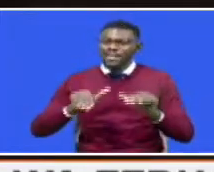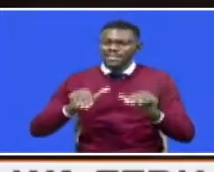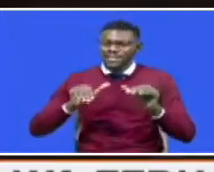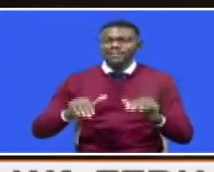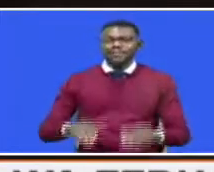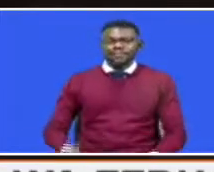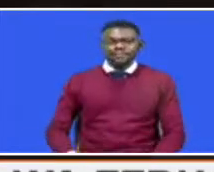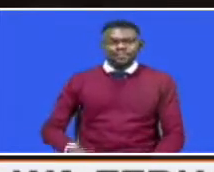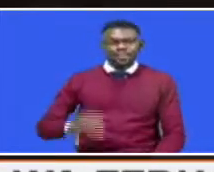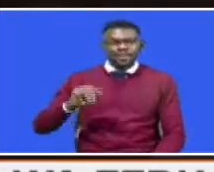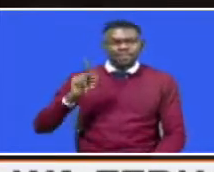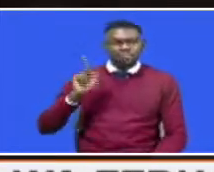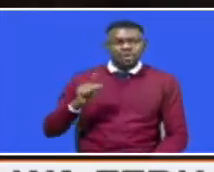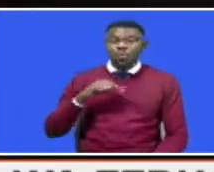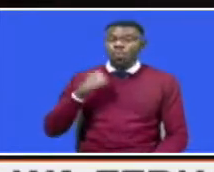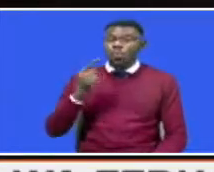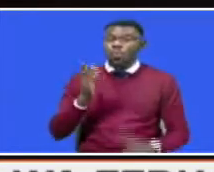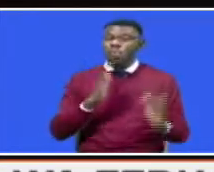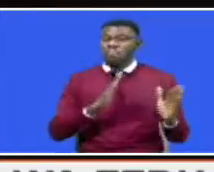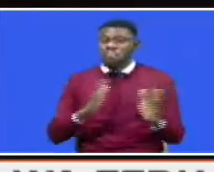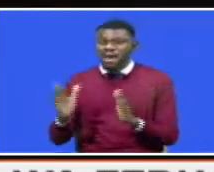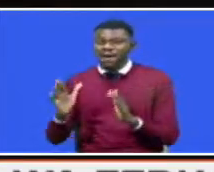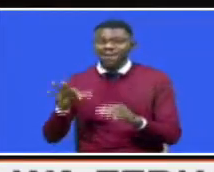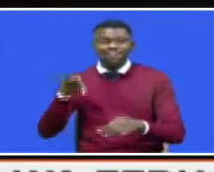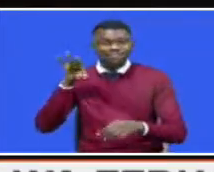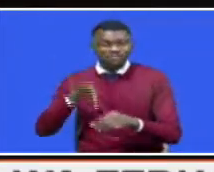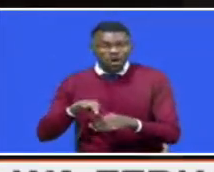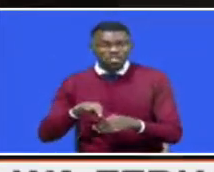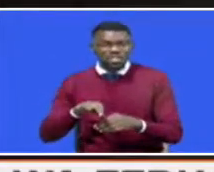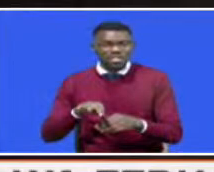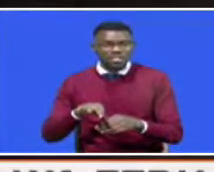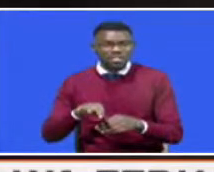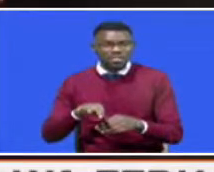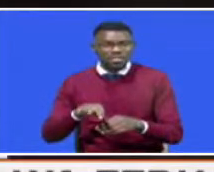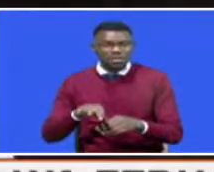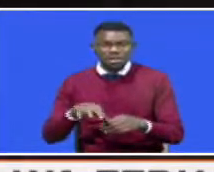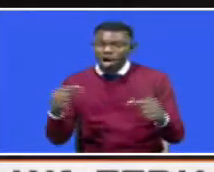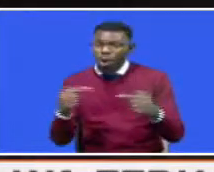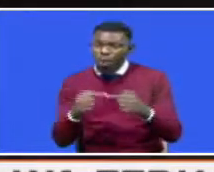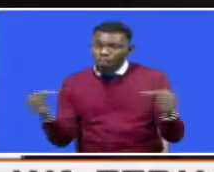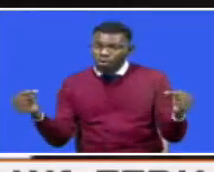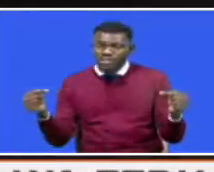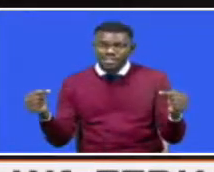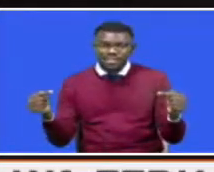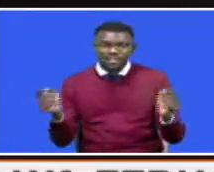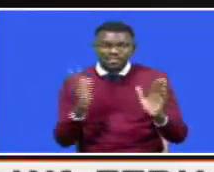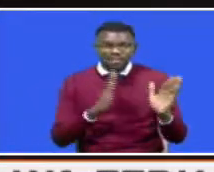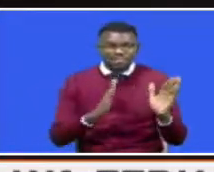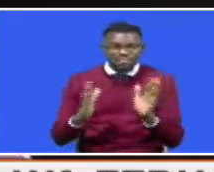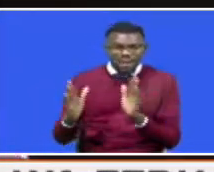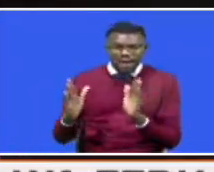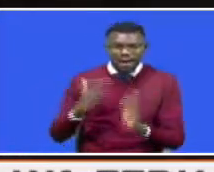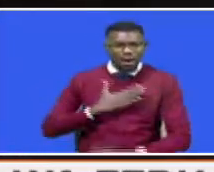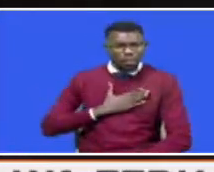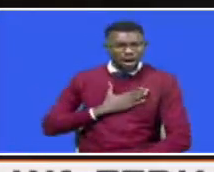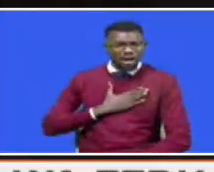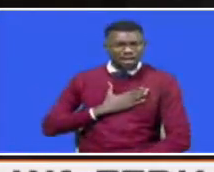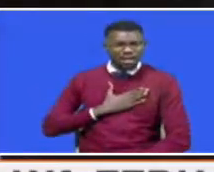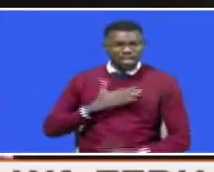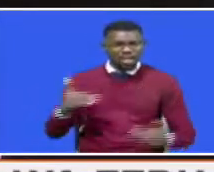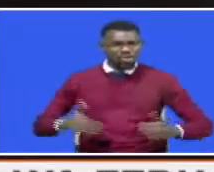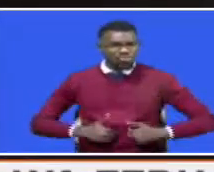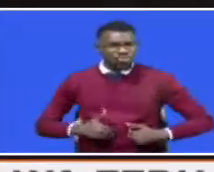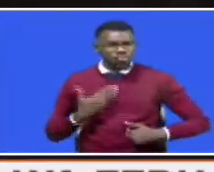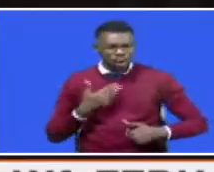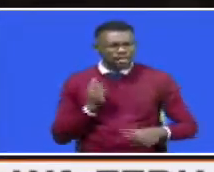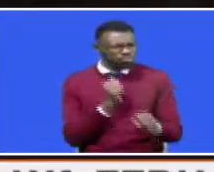members of parliament who will go and vote against the plan to give these young people, majority of them,